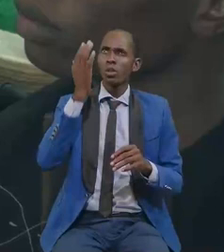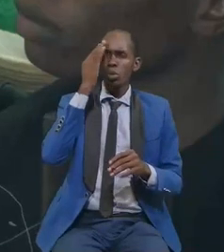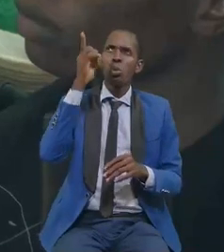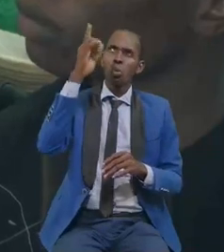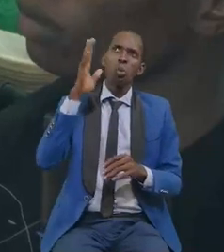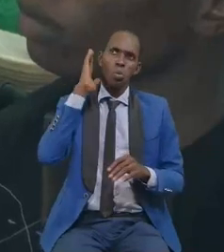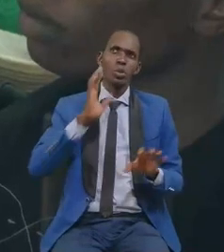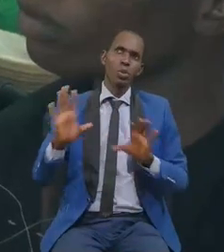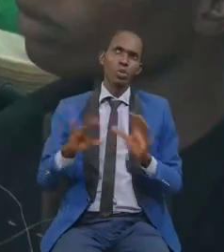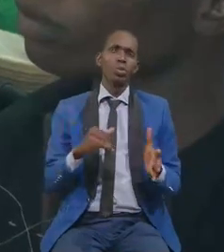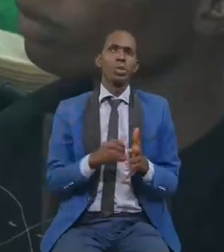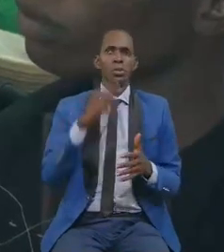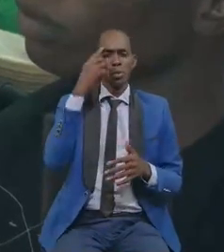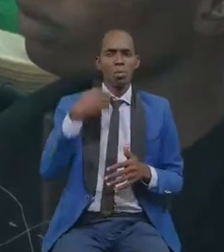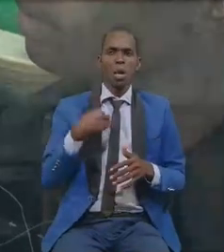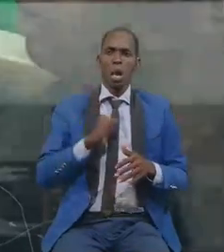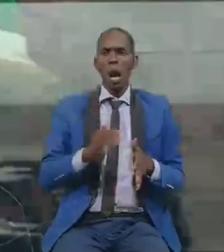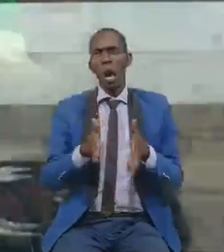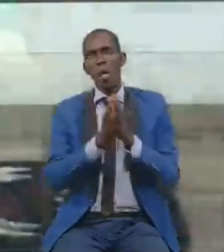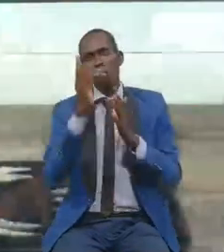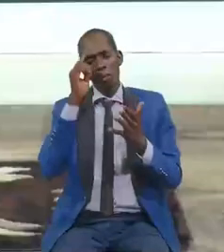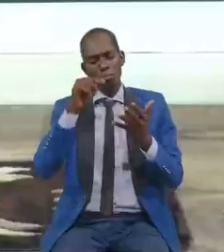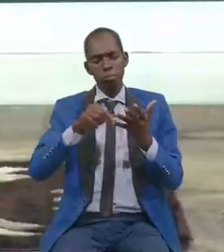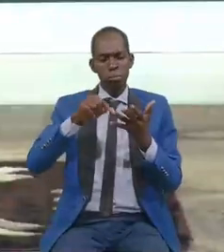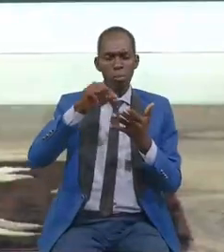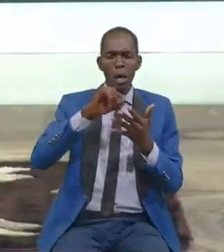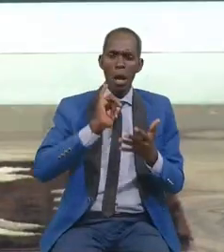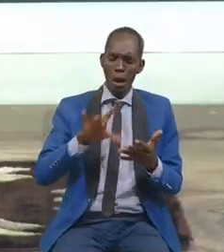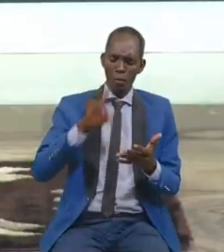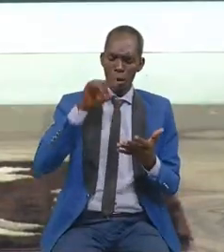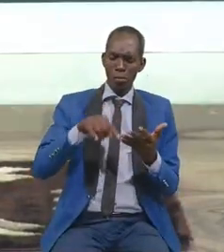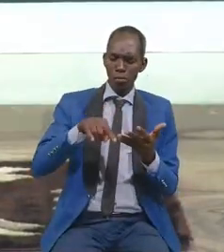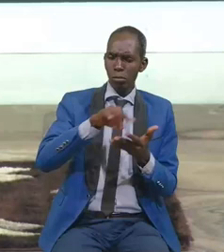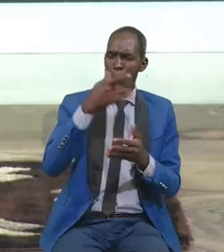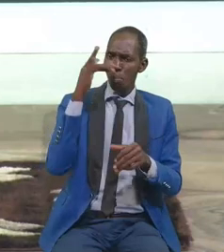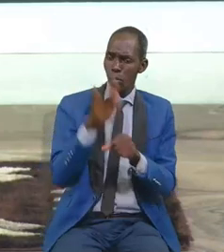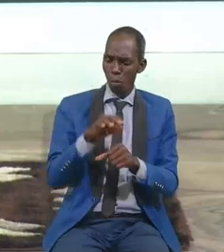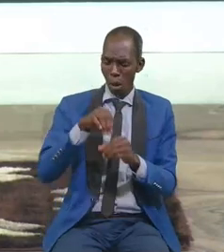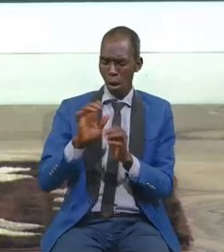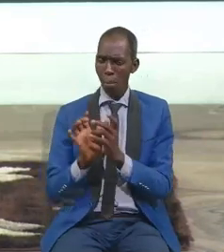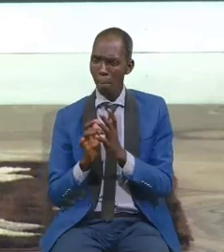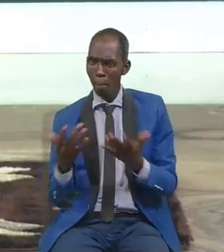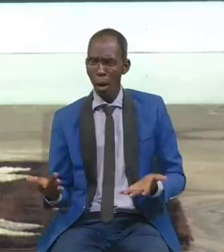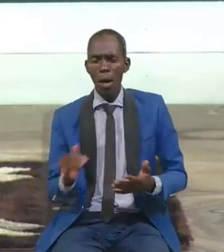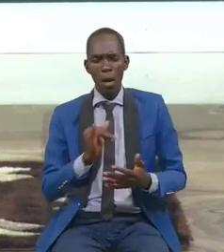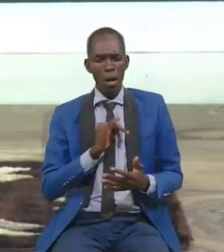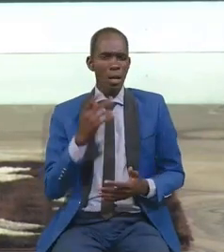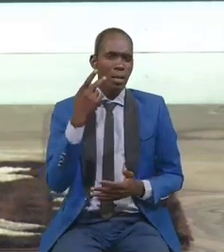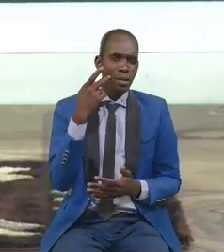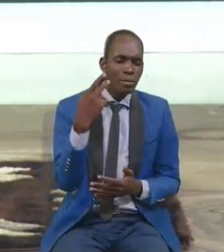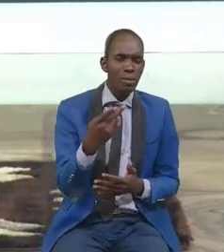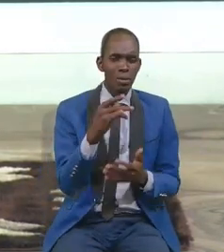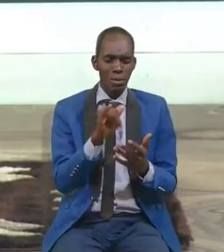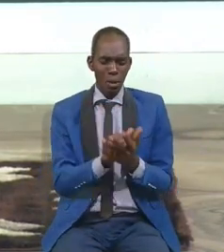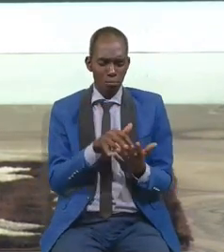l'accordera. Je demande ceci, je vois la promesse dans la parole de Dieu. Je vois la provision du calvaire. Je vois que